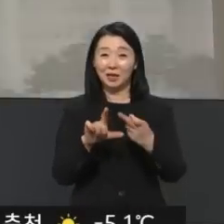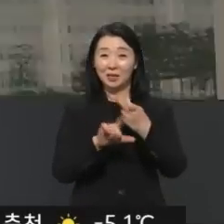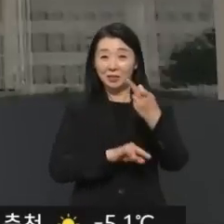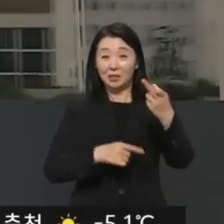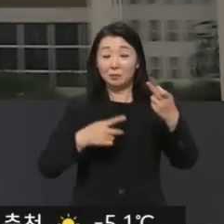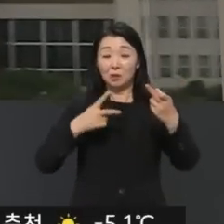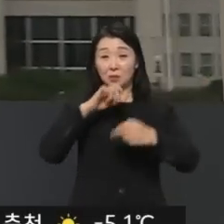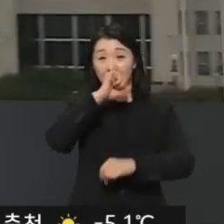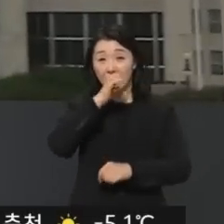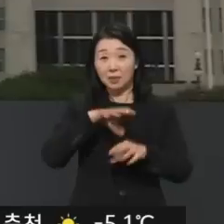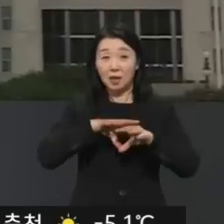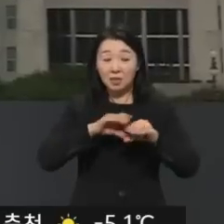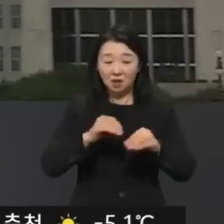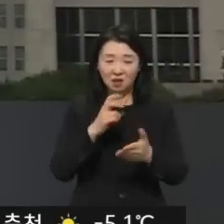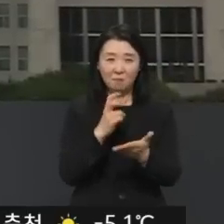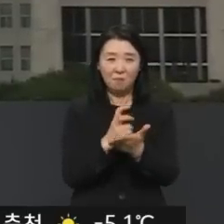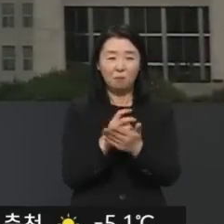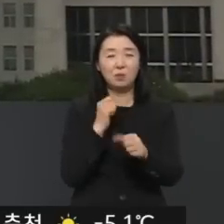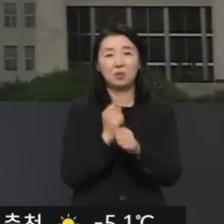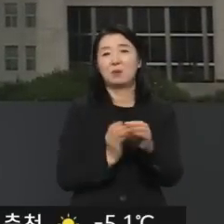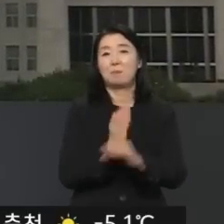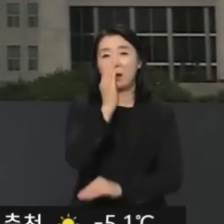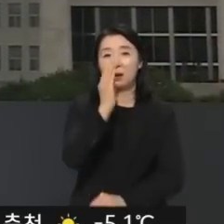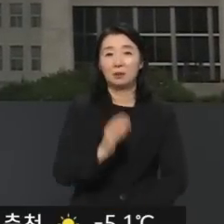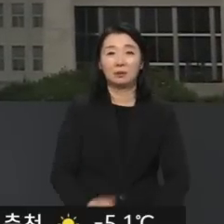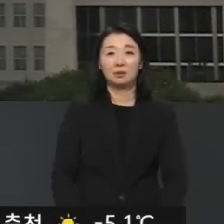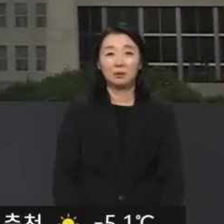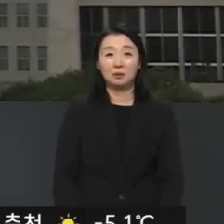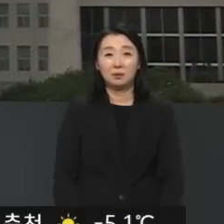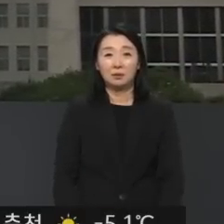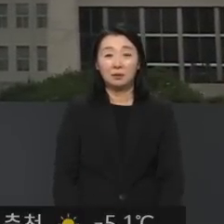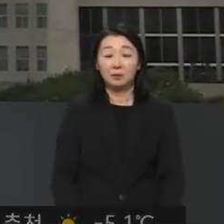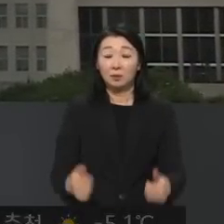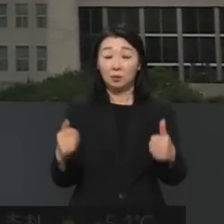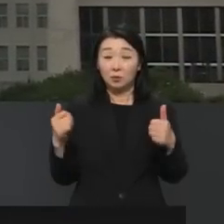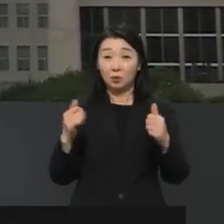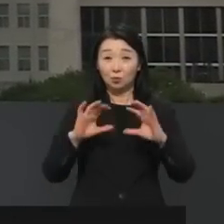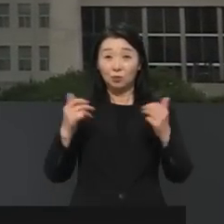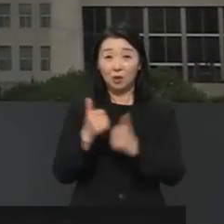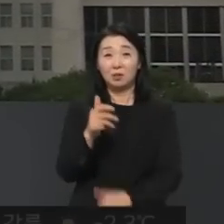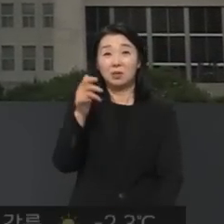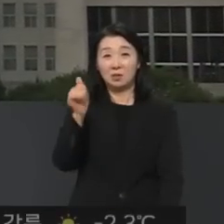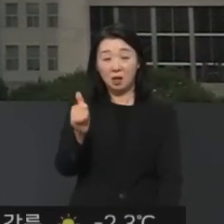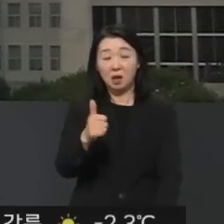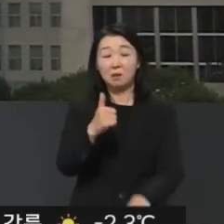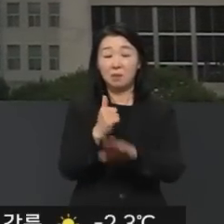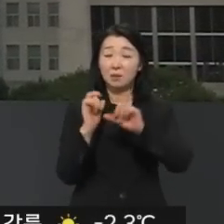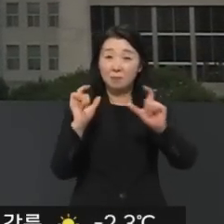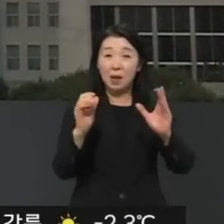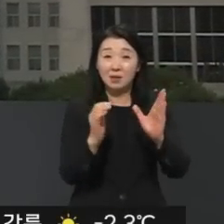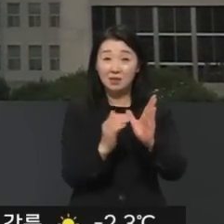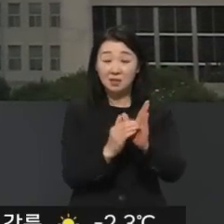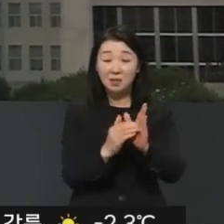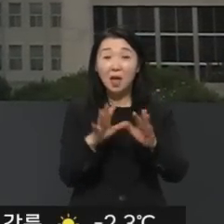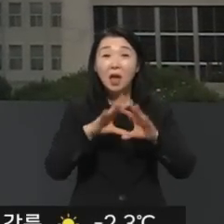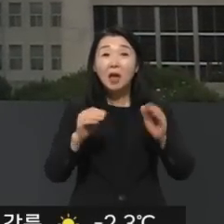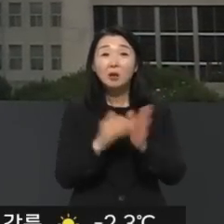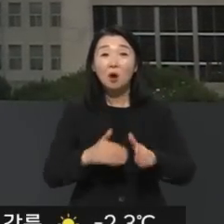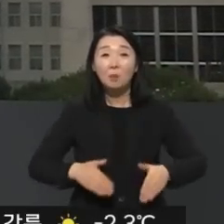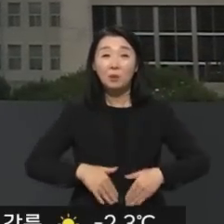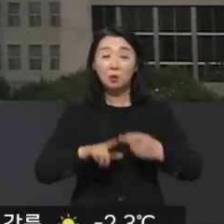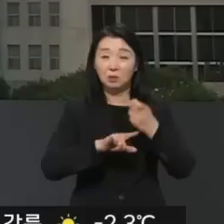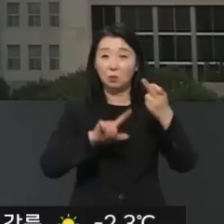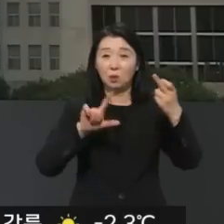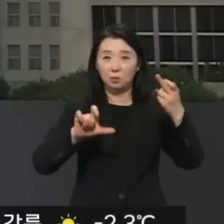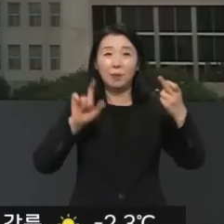예산안 처리 법정 시한 이미 넘긴 지 오래죠. 그래서 김진표 국회의장이 최후 통첩한 처리 시한 12월 15일